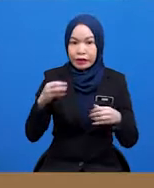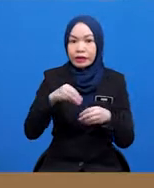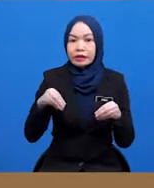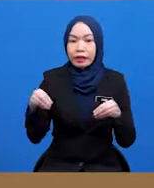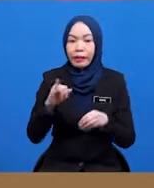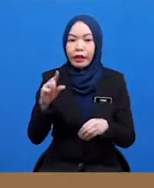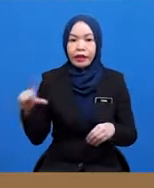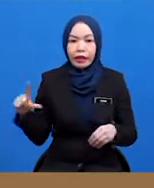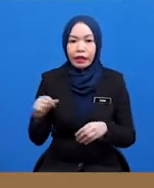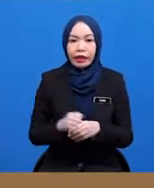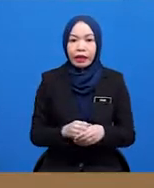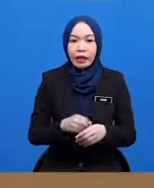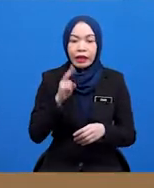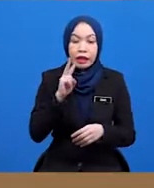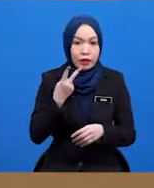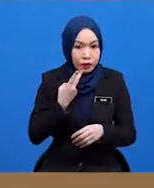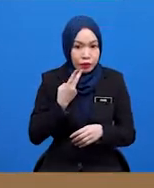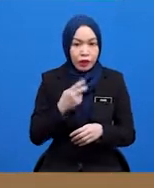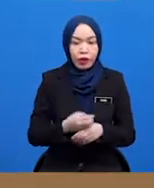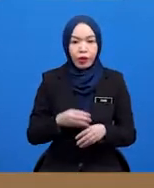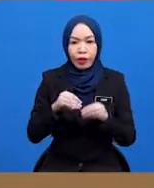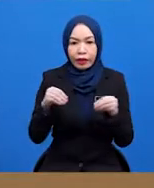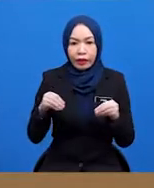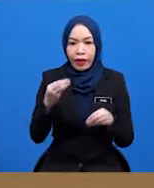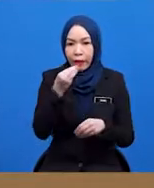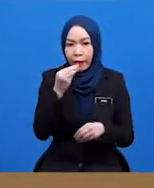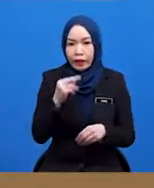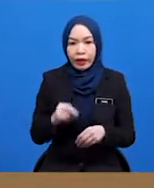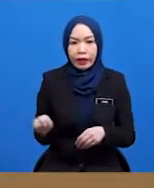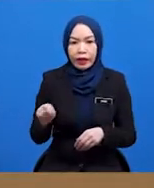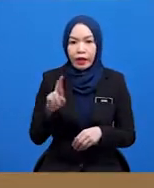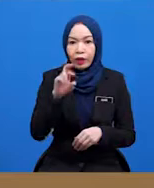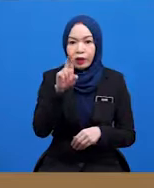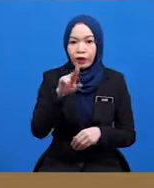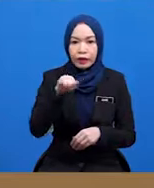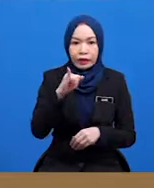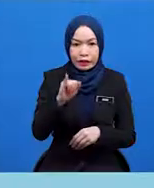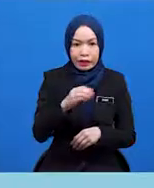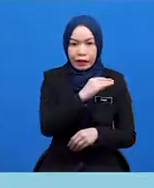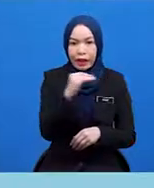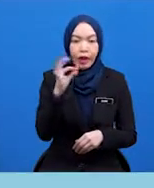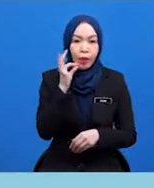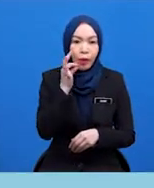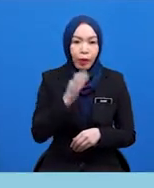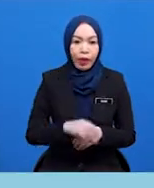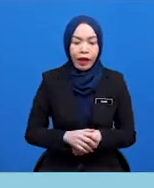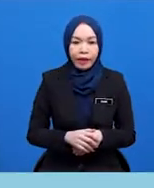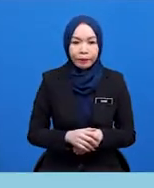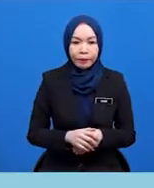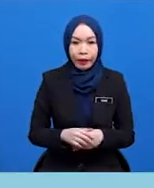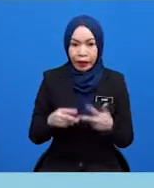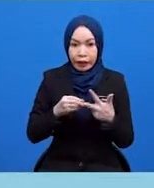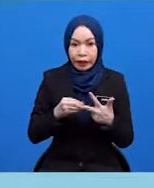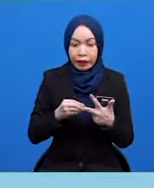kontan, sayur-sayuran, tanaman makanan ruji dan buah-buahan. Ketiga,